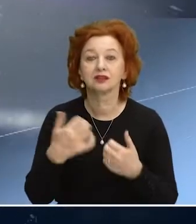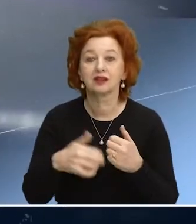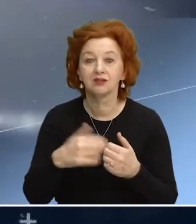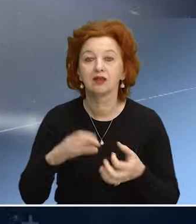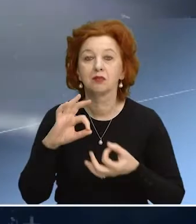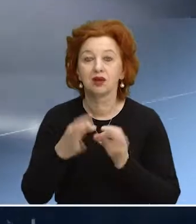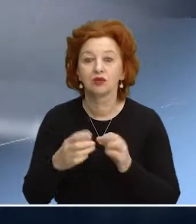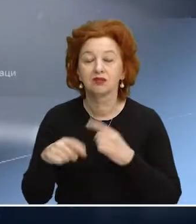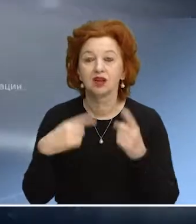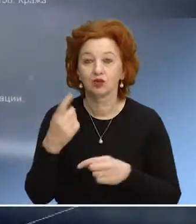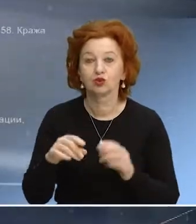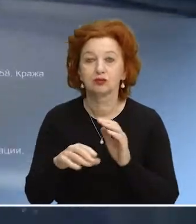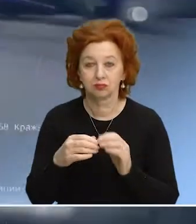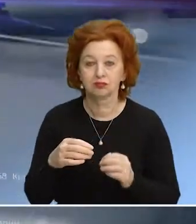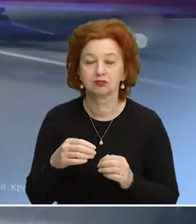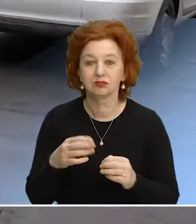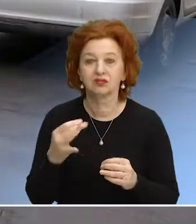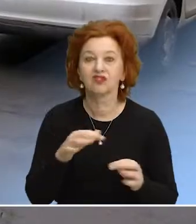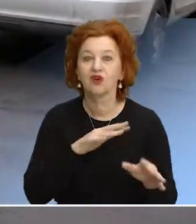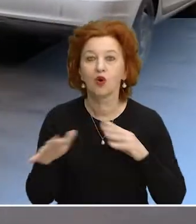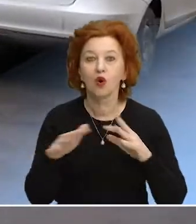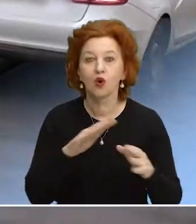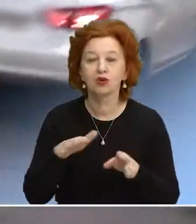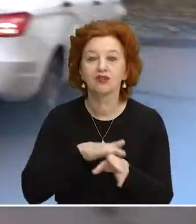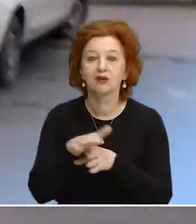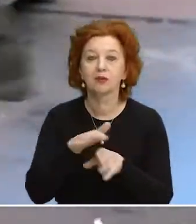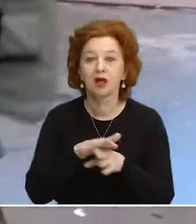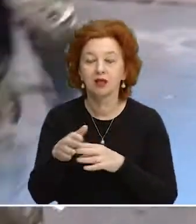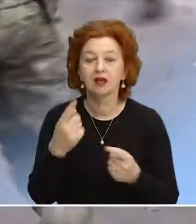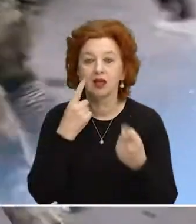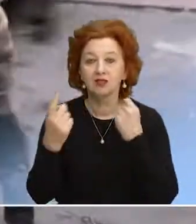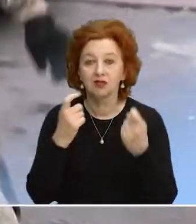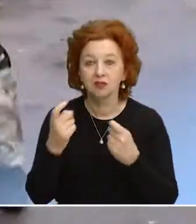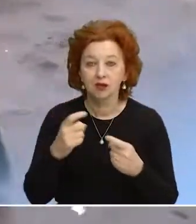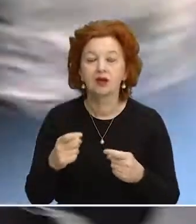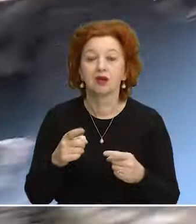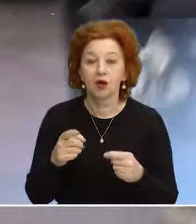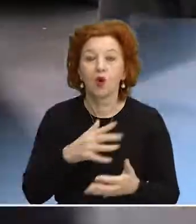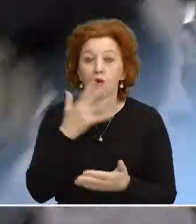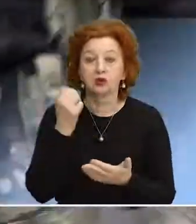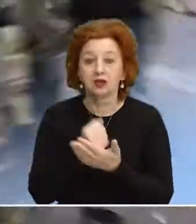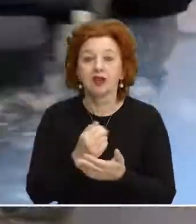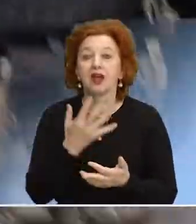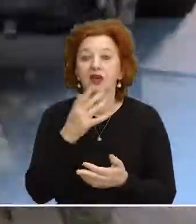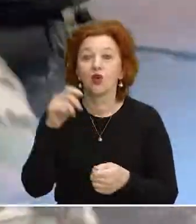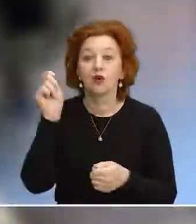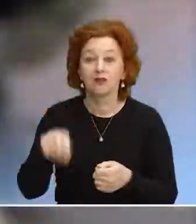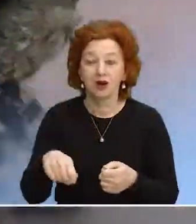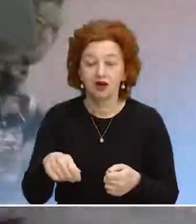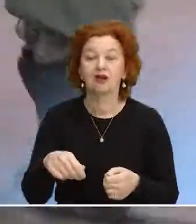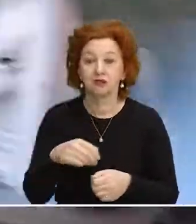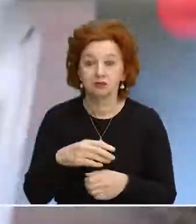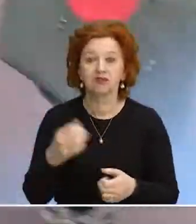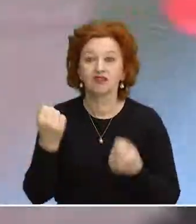средства. Подробности в нашем первом материале. В ходе реализации оперативной информации правоохранители остановили иномарку для